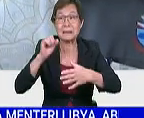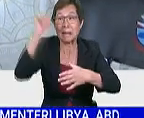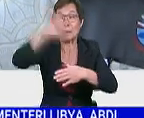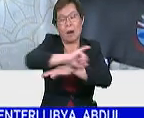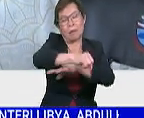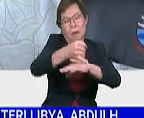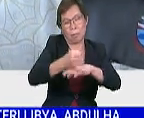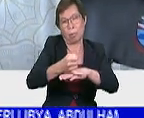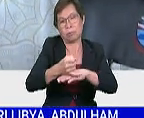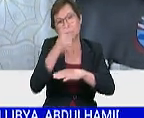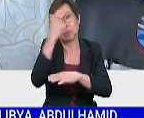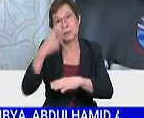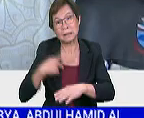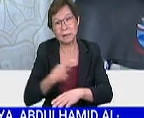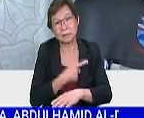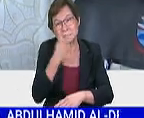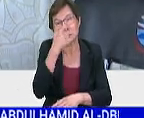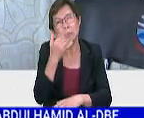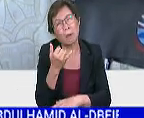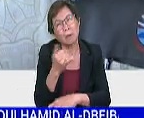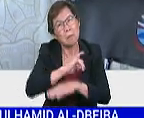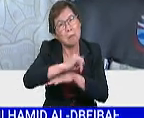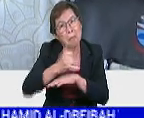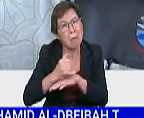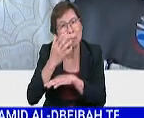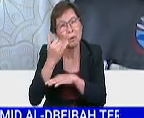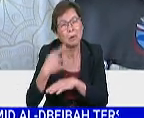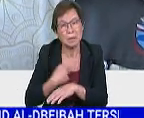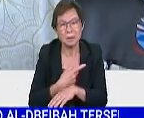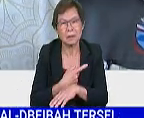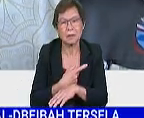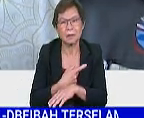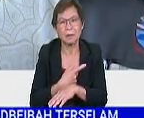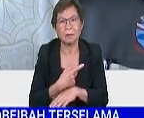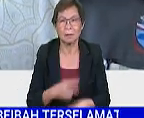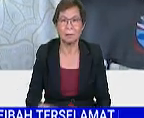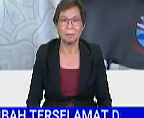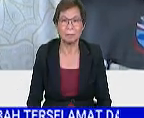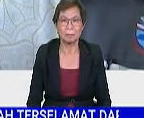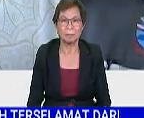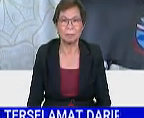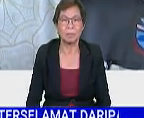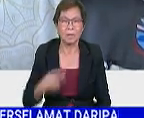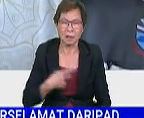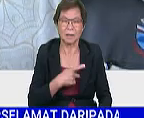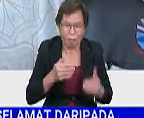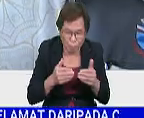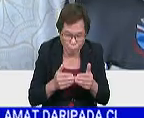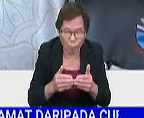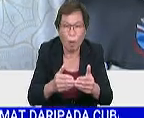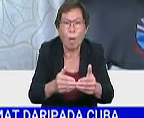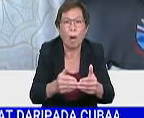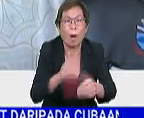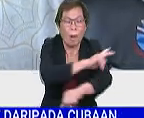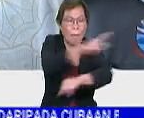diimport sebab itu kena dengan tempatnya kita memajukan Padang ragut Padang